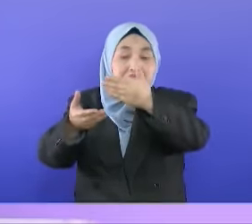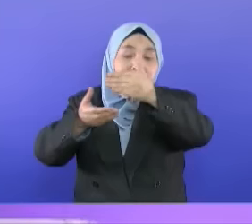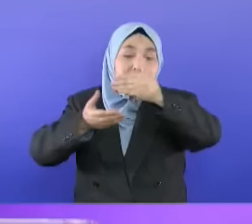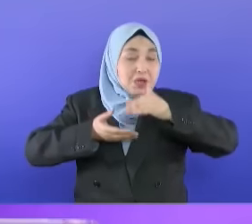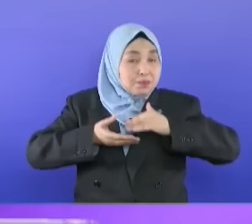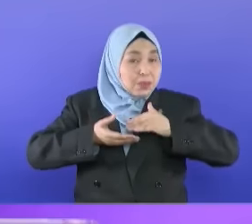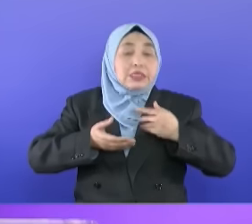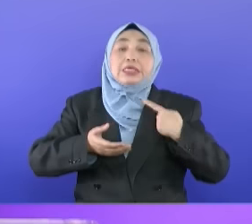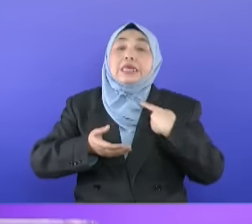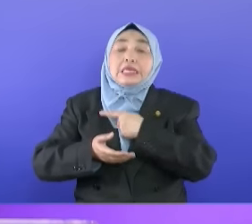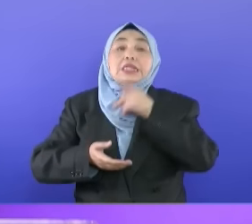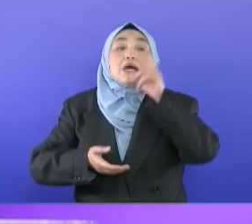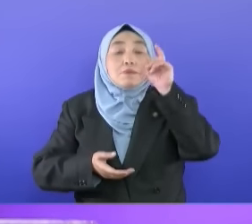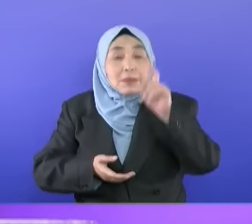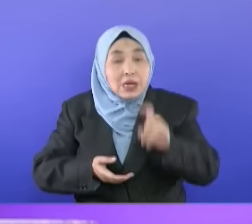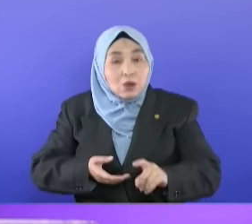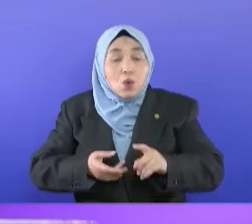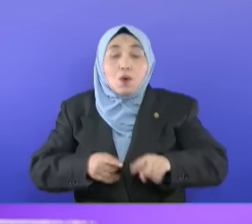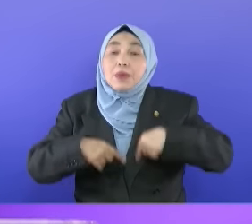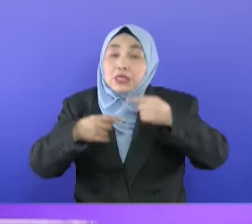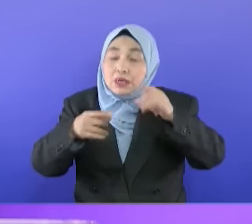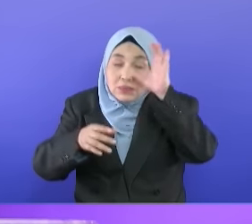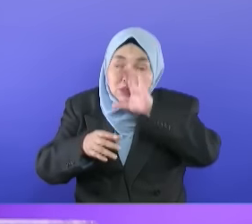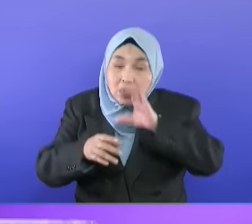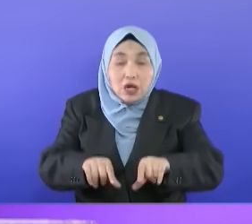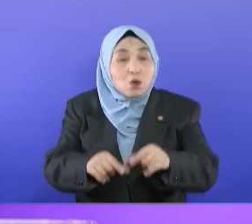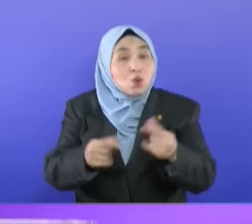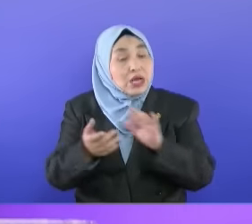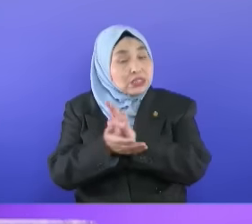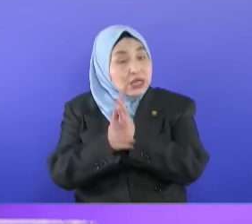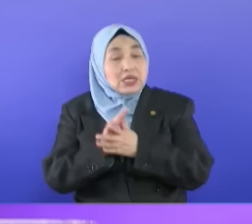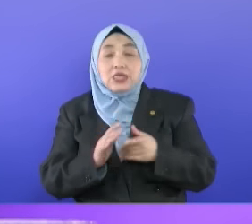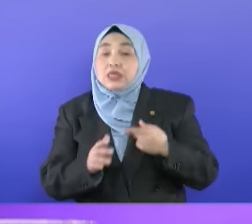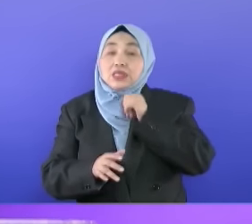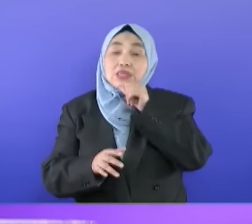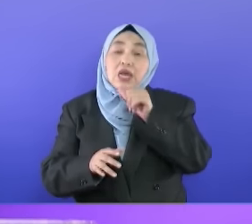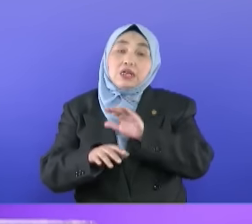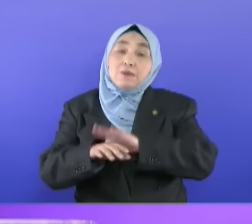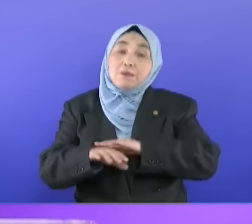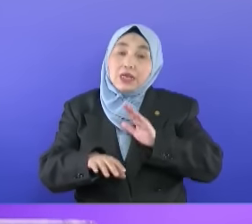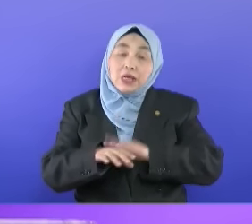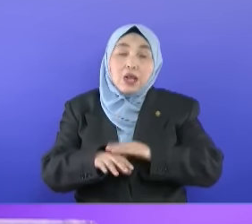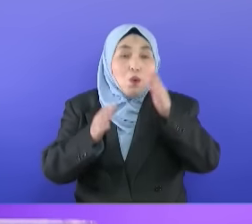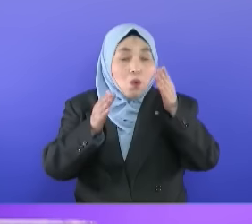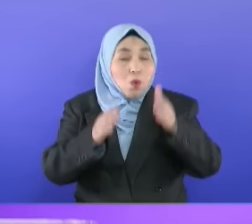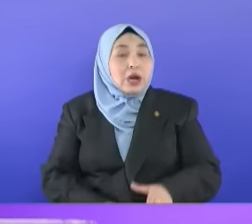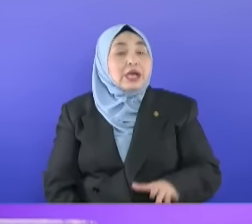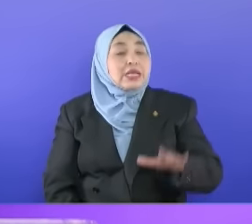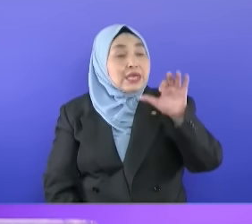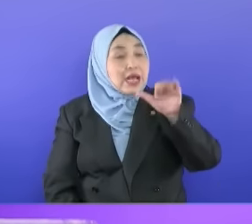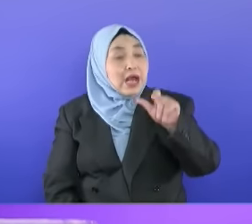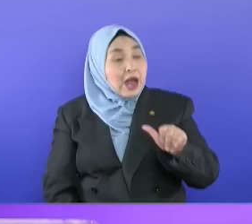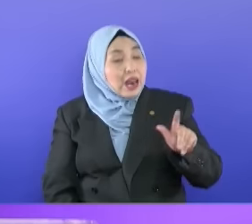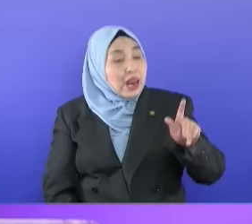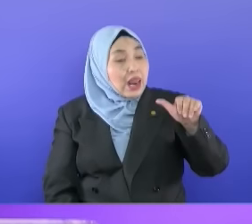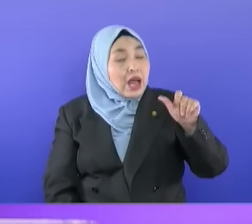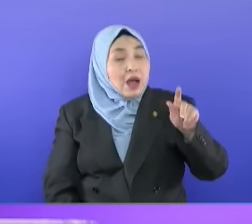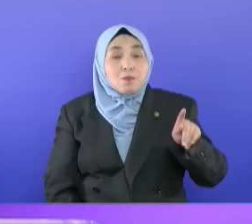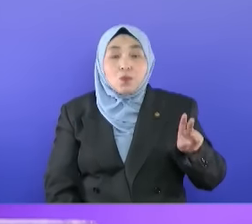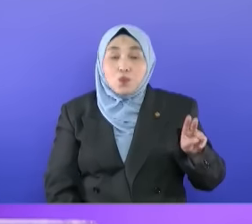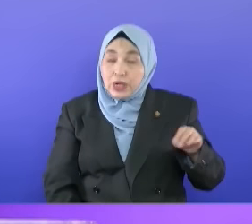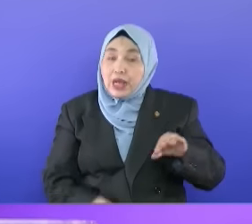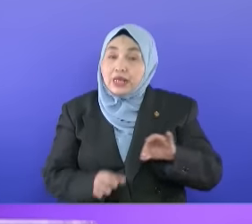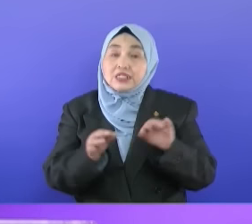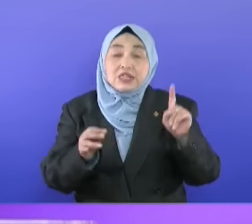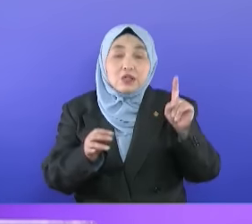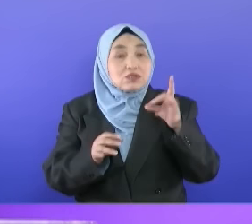tetapi kita perlu mendatangi Quran agar kita tidak digelar sebagai orang yang la yang-lamun pada ayat yang ke